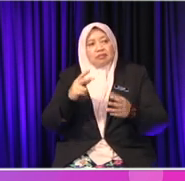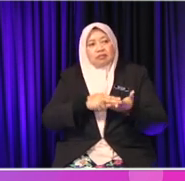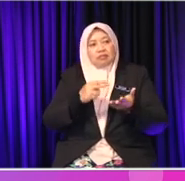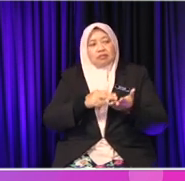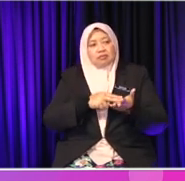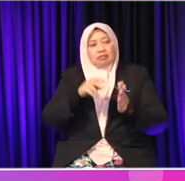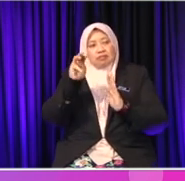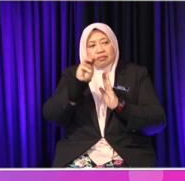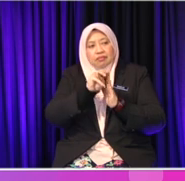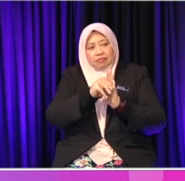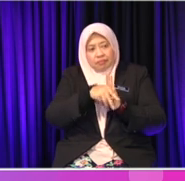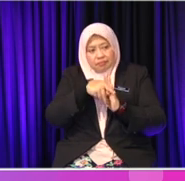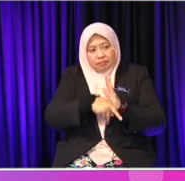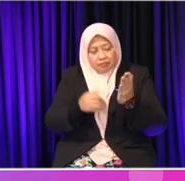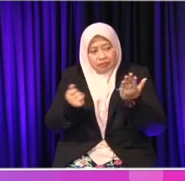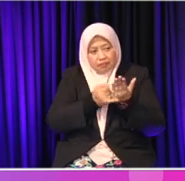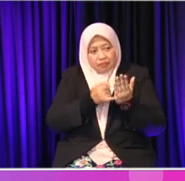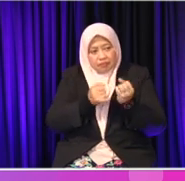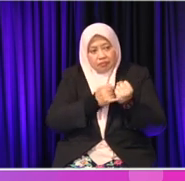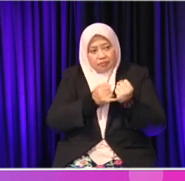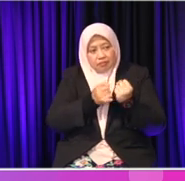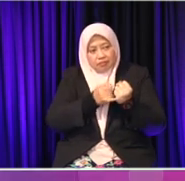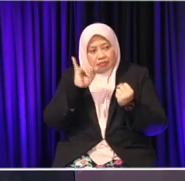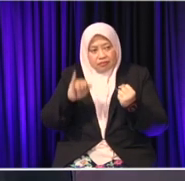cari Injil kompetensi berapa jadi